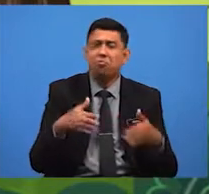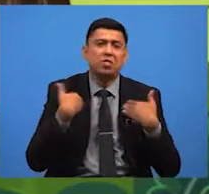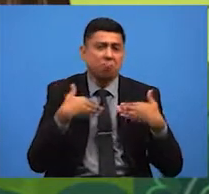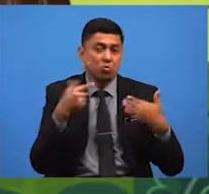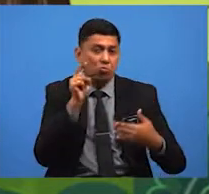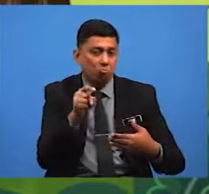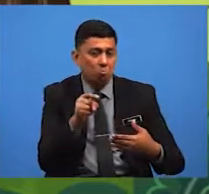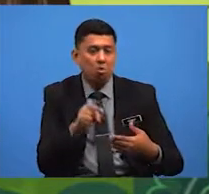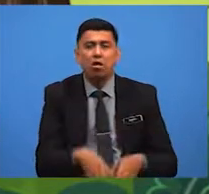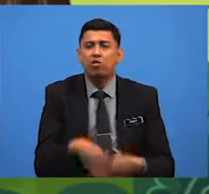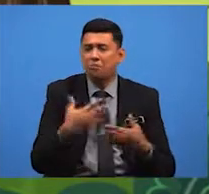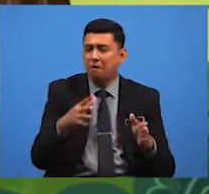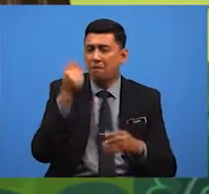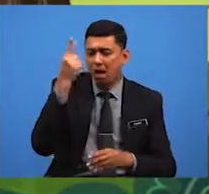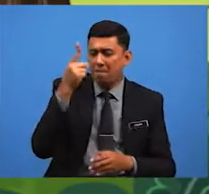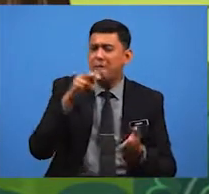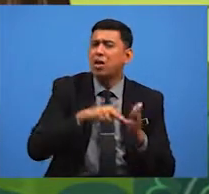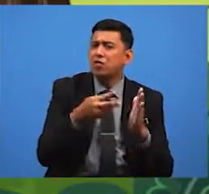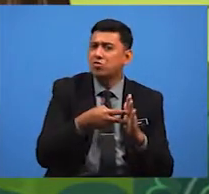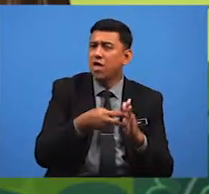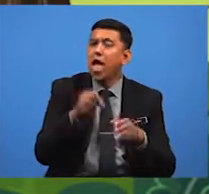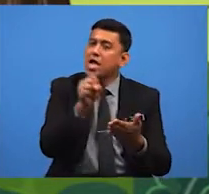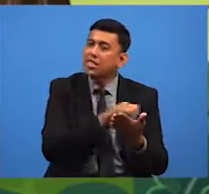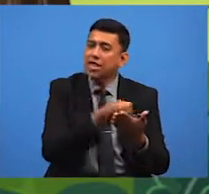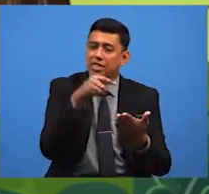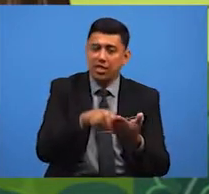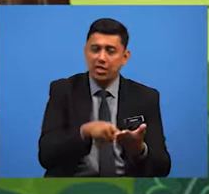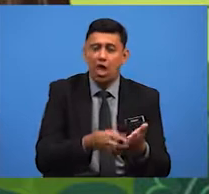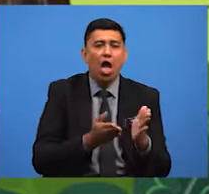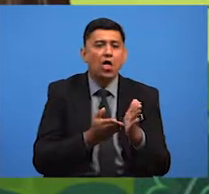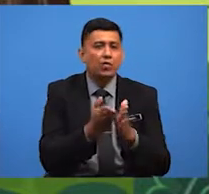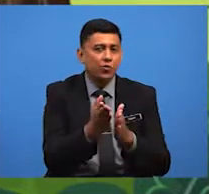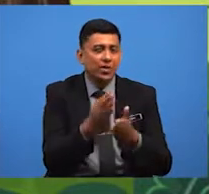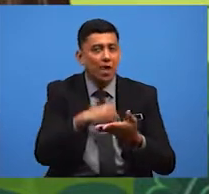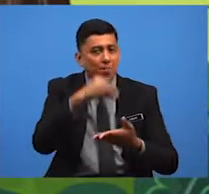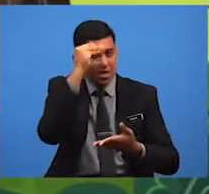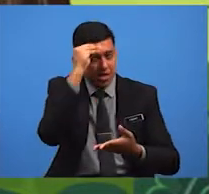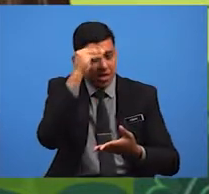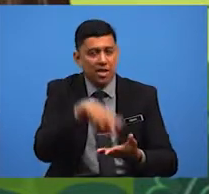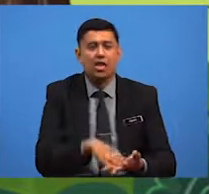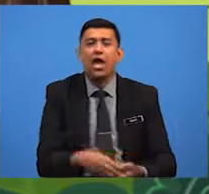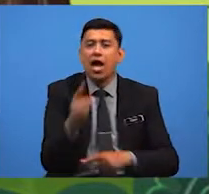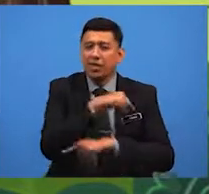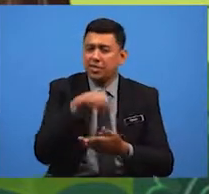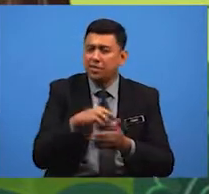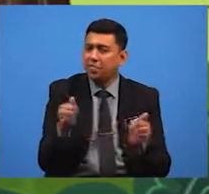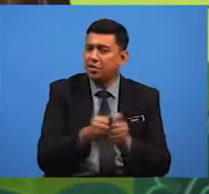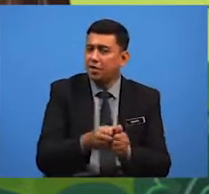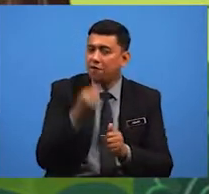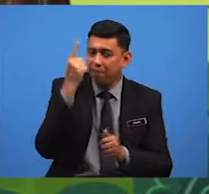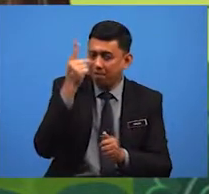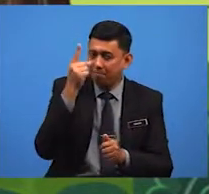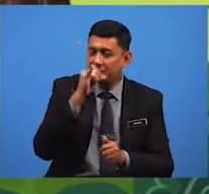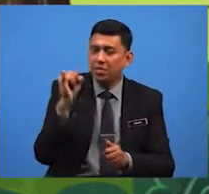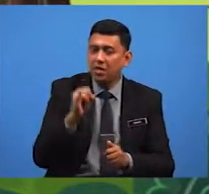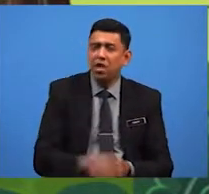ini? Kita akan teruskan pembelajaran dengan memahami pula setiap komponen